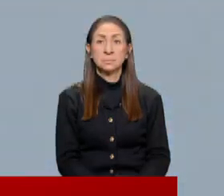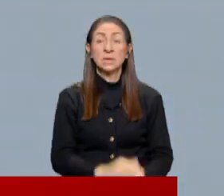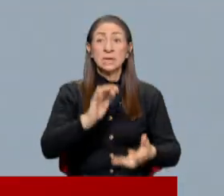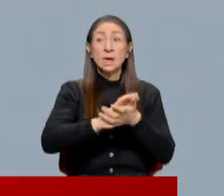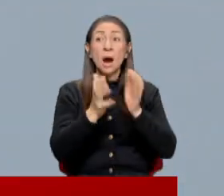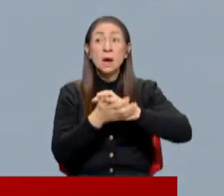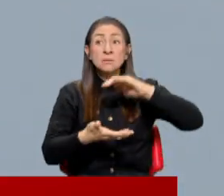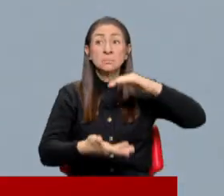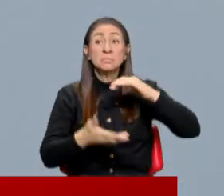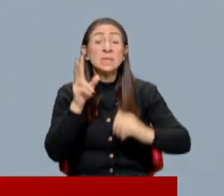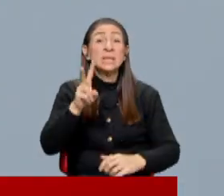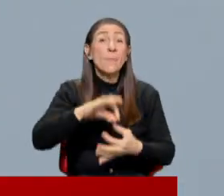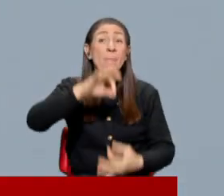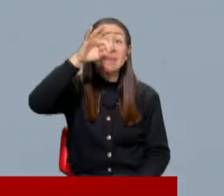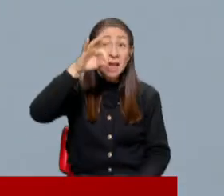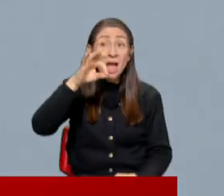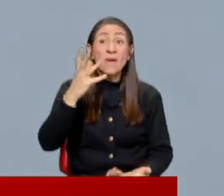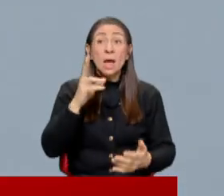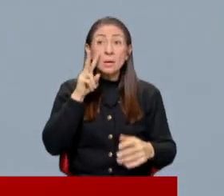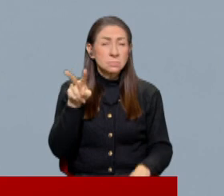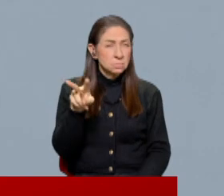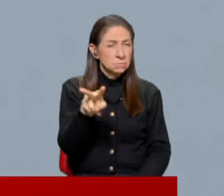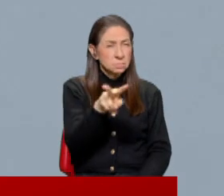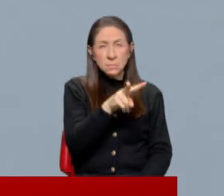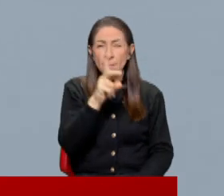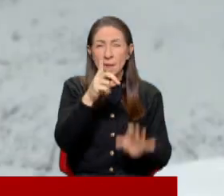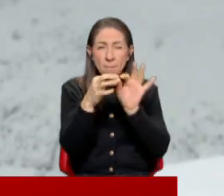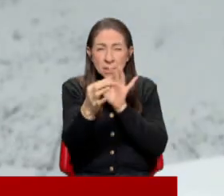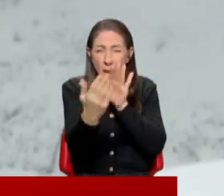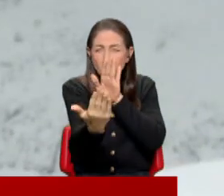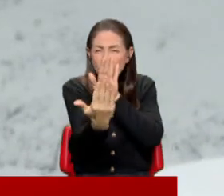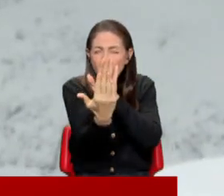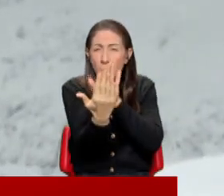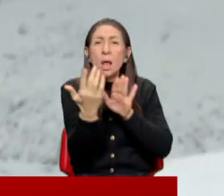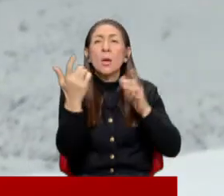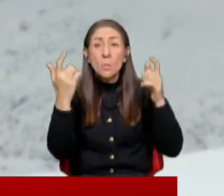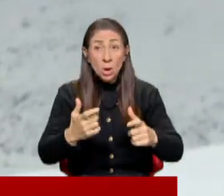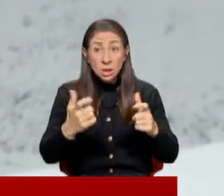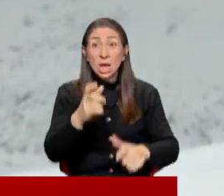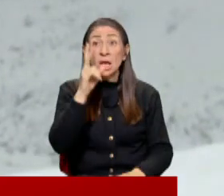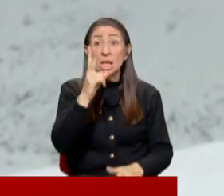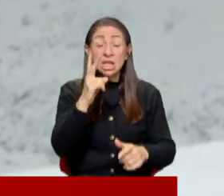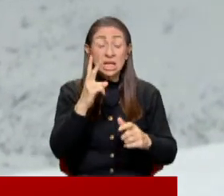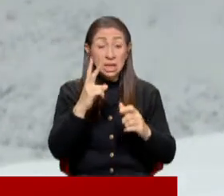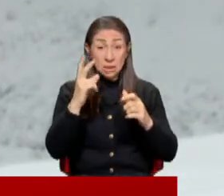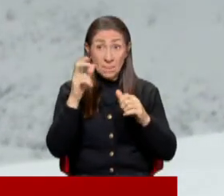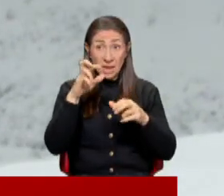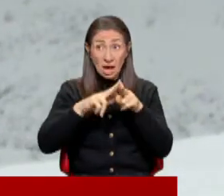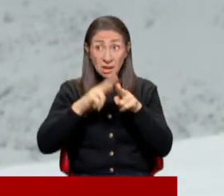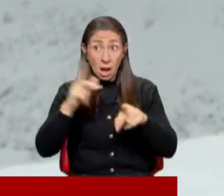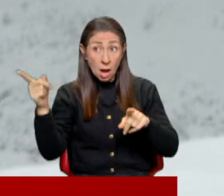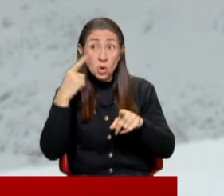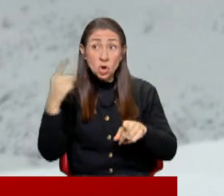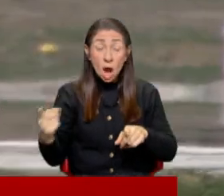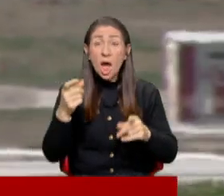Kar kalınlığının 2 metreye ulaştığı ve görüş mesafesinin 1 metreye kadar düştüğü bölgede iki üste saldıran PKK'lı